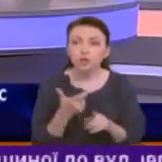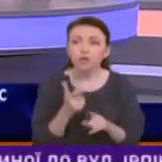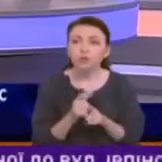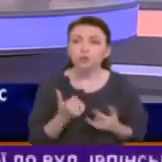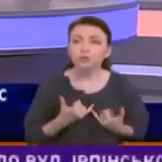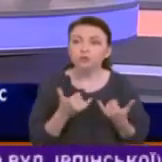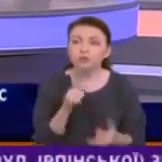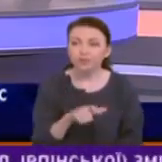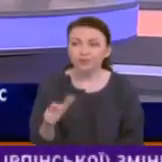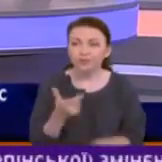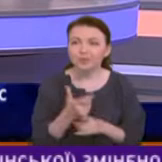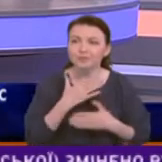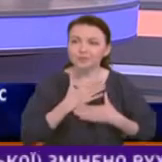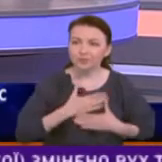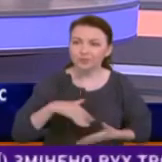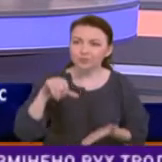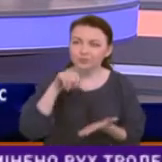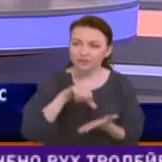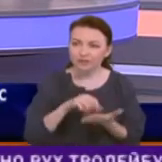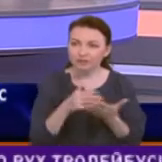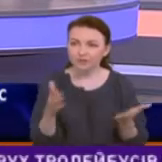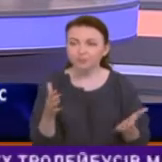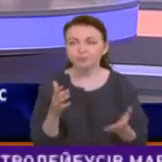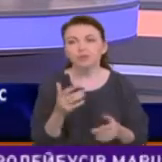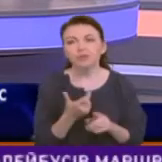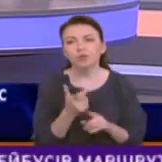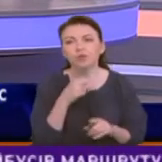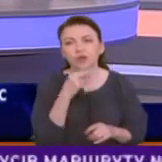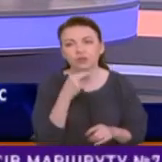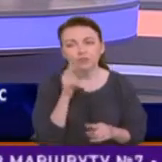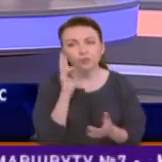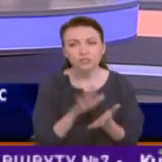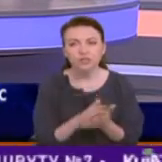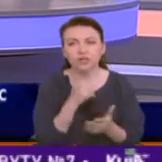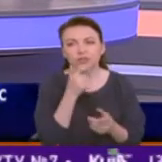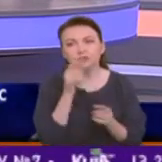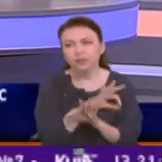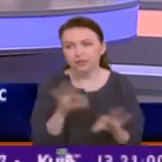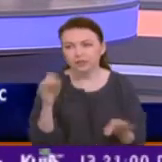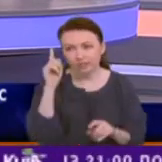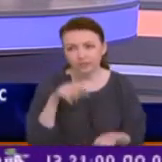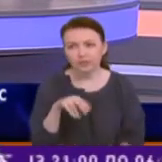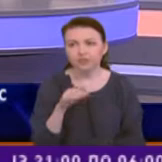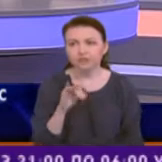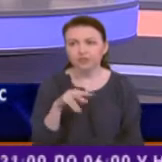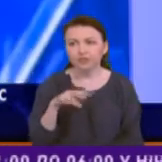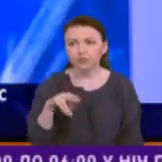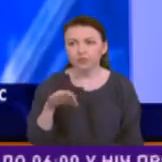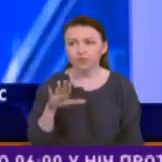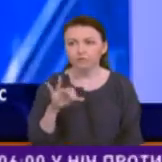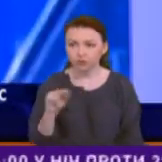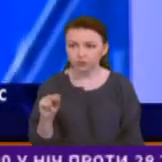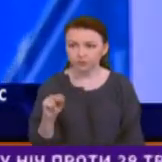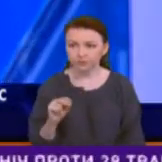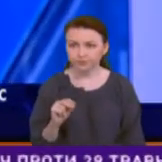поважні люди, мені приємно їх представляти вам, хоча, я думаю, важні і постійні глядачі нашої програми прекрасно знають. Людмила Филипович, пані Людмила,